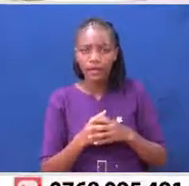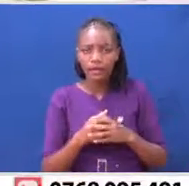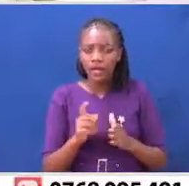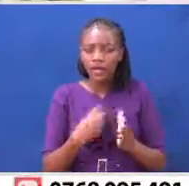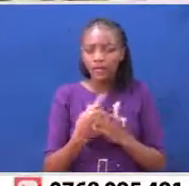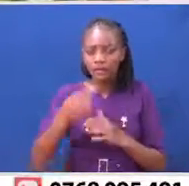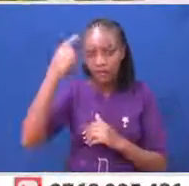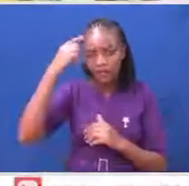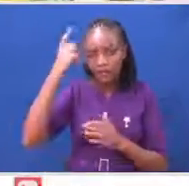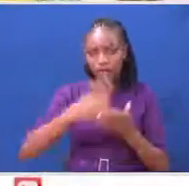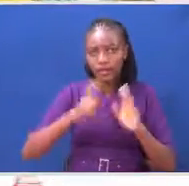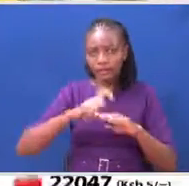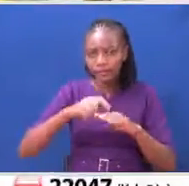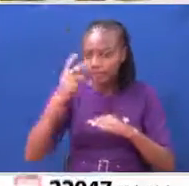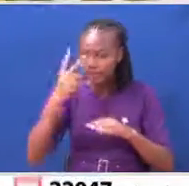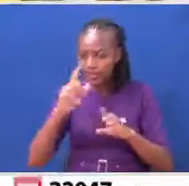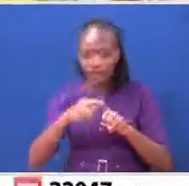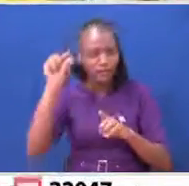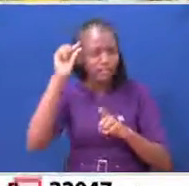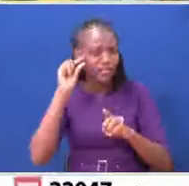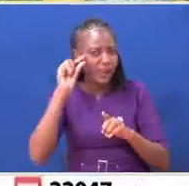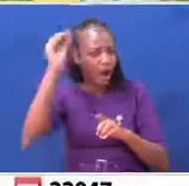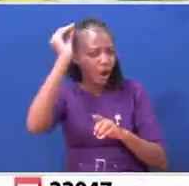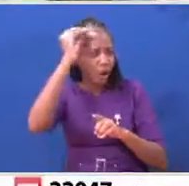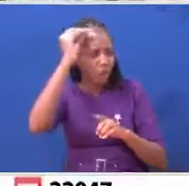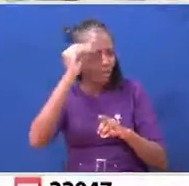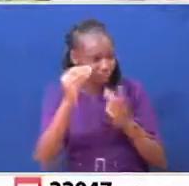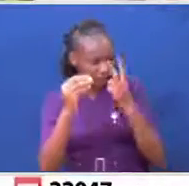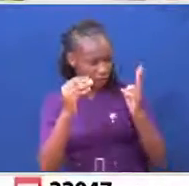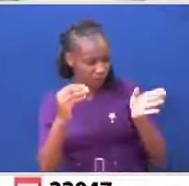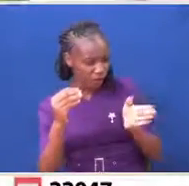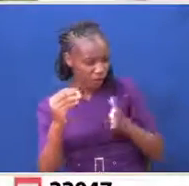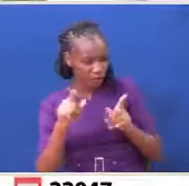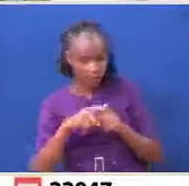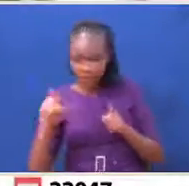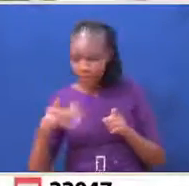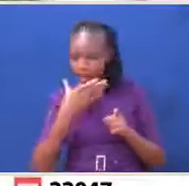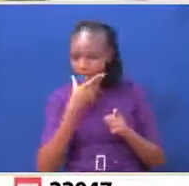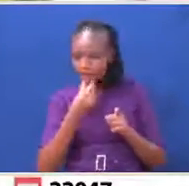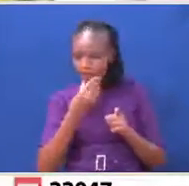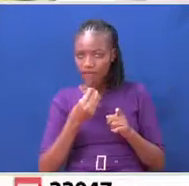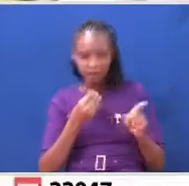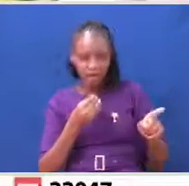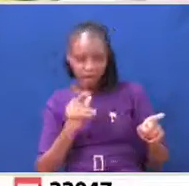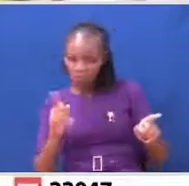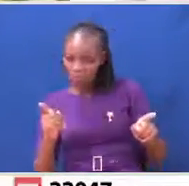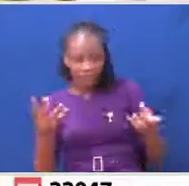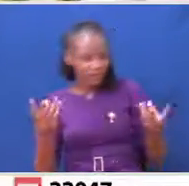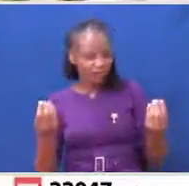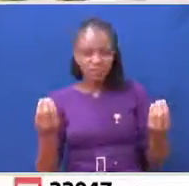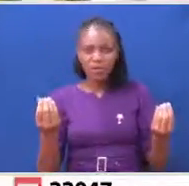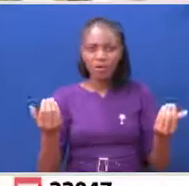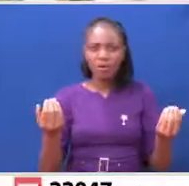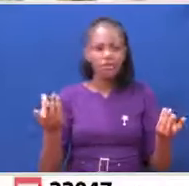Na hiyo nafikiri ukiangalia from a gender point, uangalia mama pande hii na baba pande hii, ina rahisi,